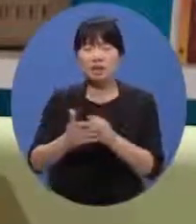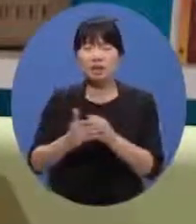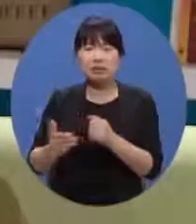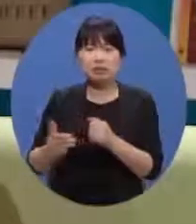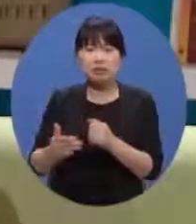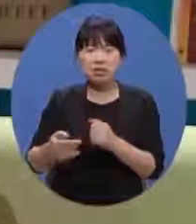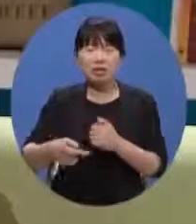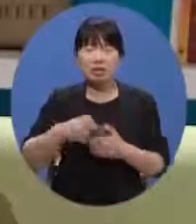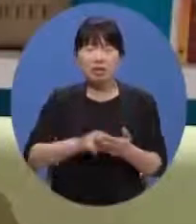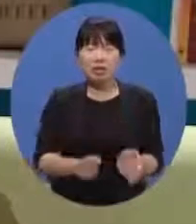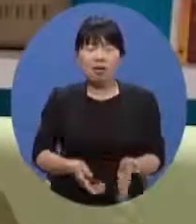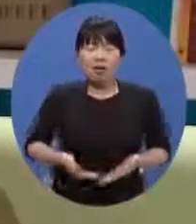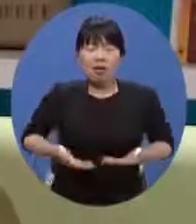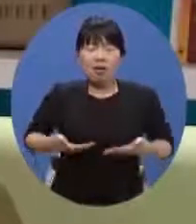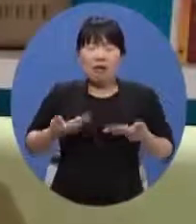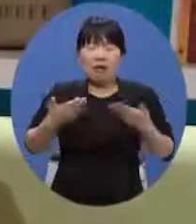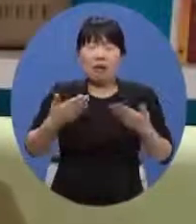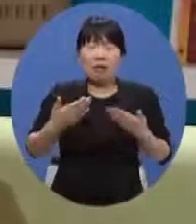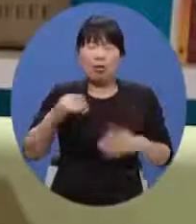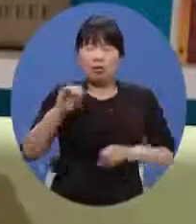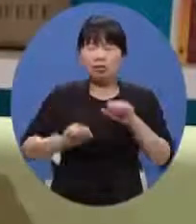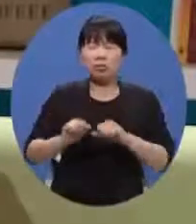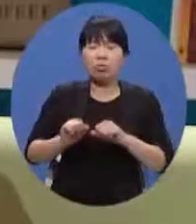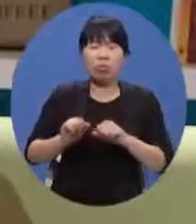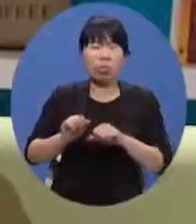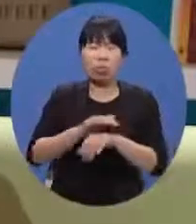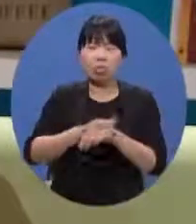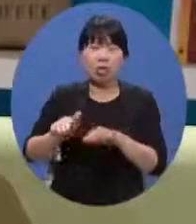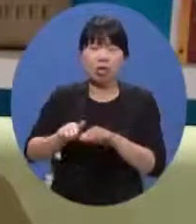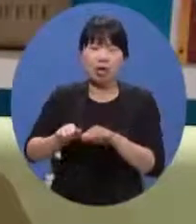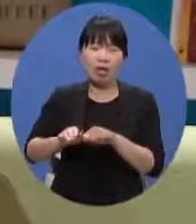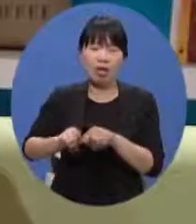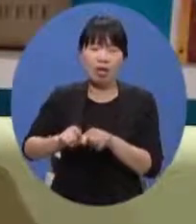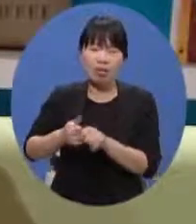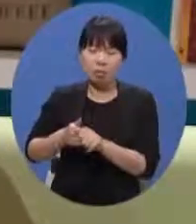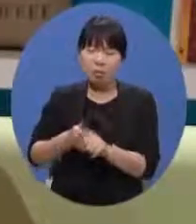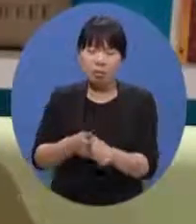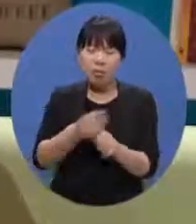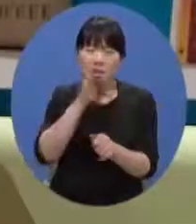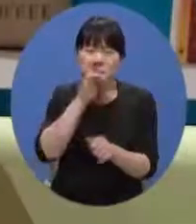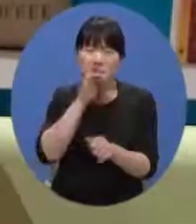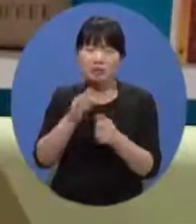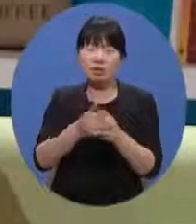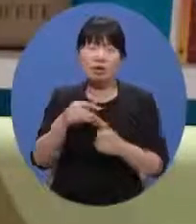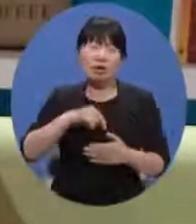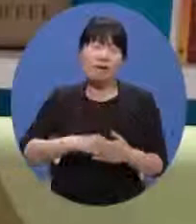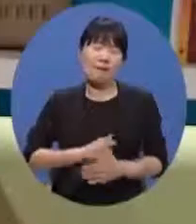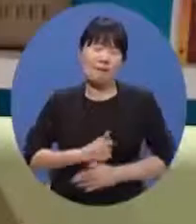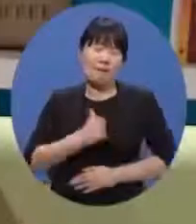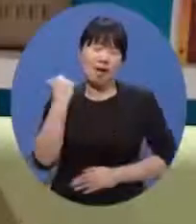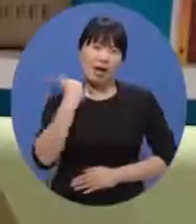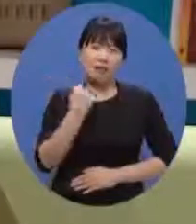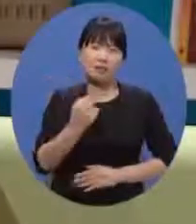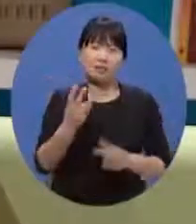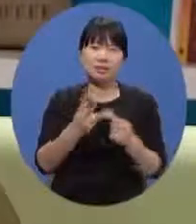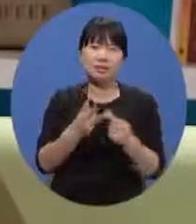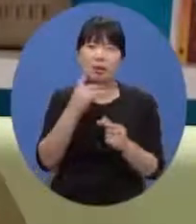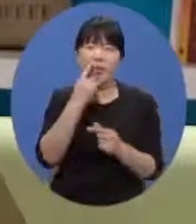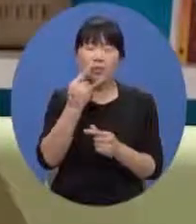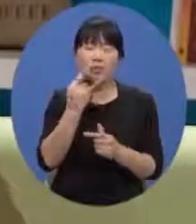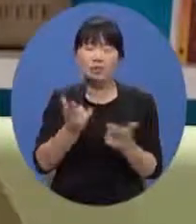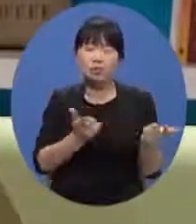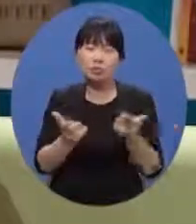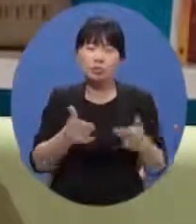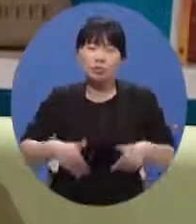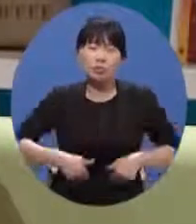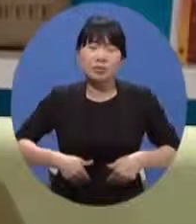아이가 속에서 불이 나는 것 같습니다. 네. 네. 그리고 이제 세 번째로는 어머님이 그러면 그걸 적절하게 이렇게 훈육을 하시면서 조절을 시켜주셔야 되는데